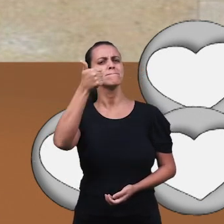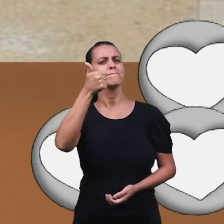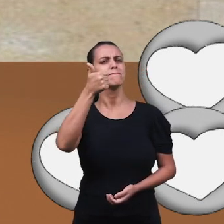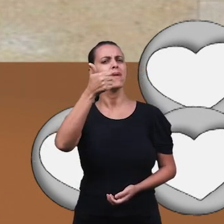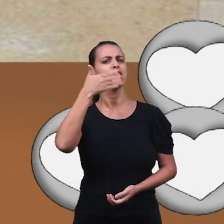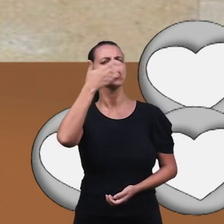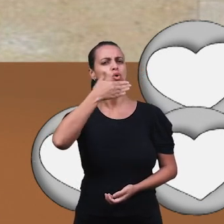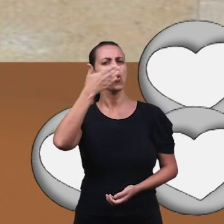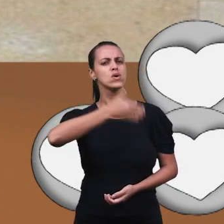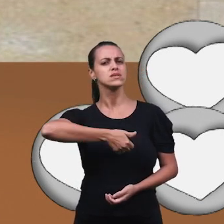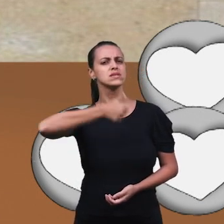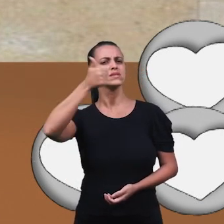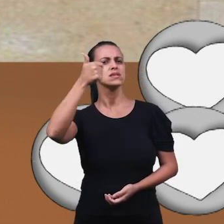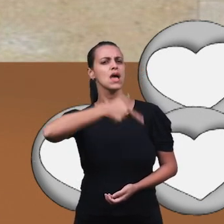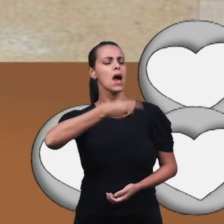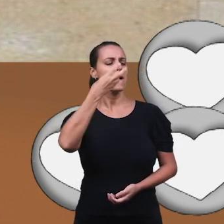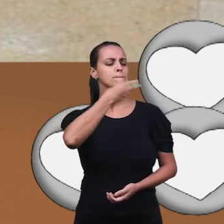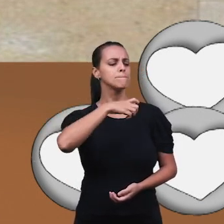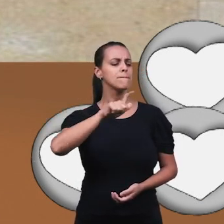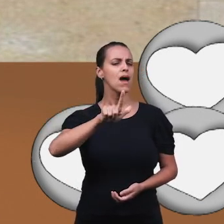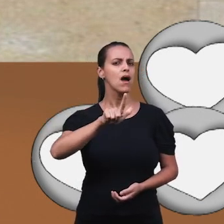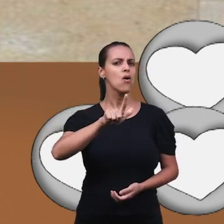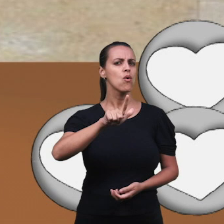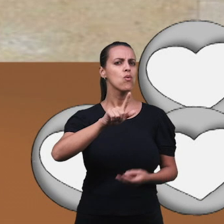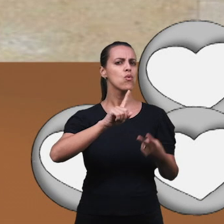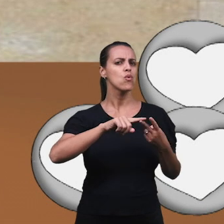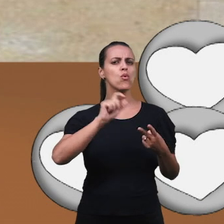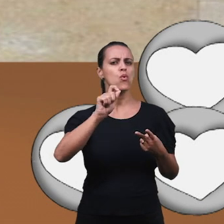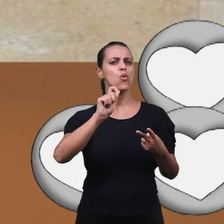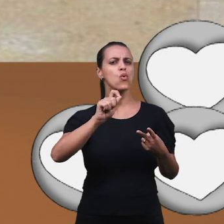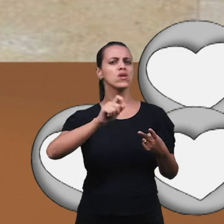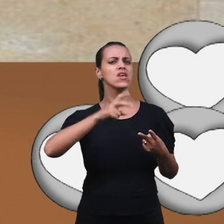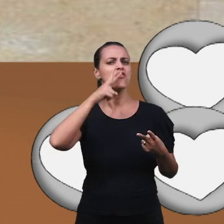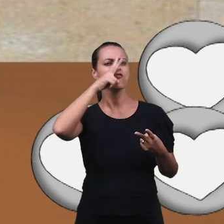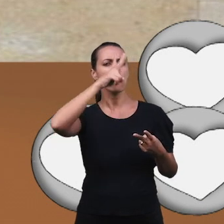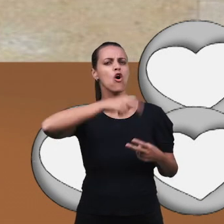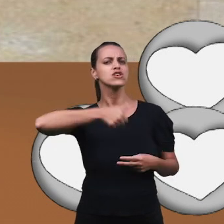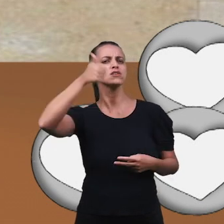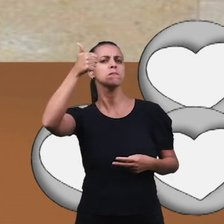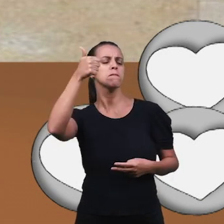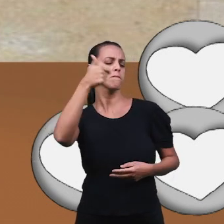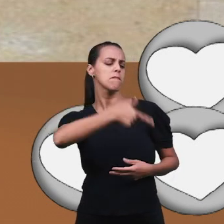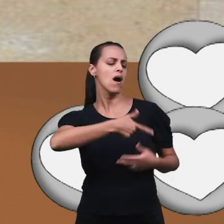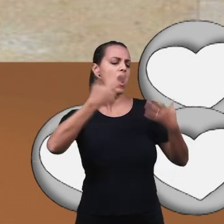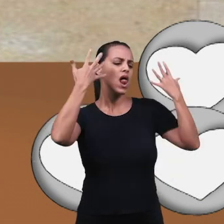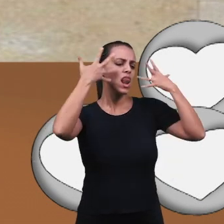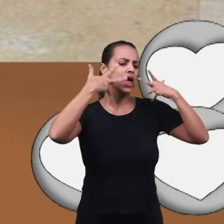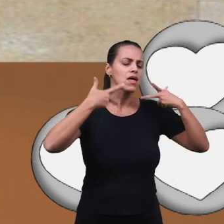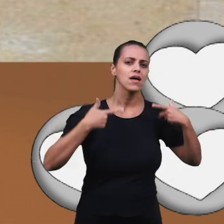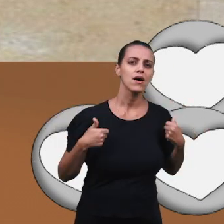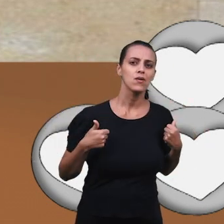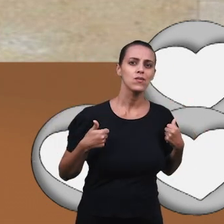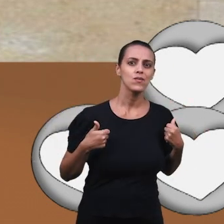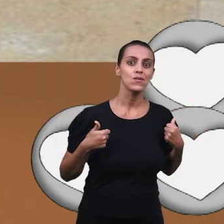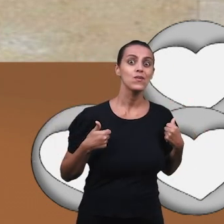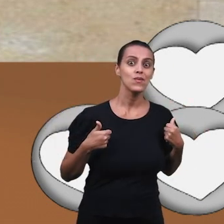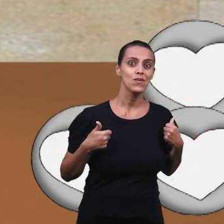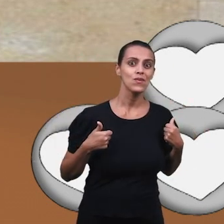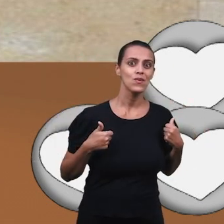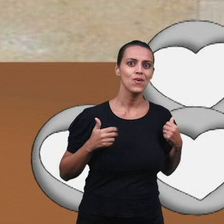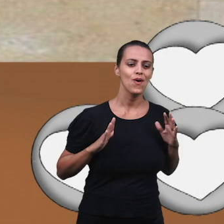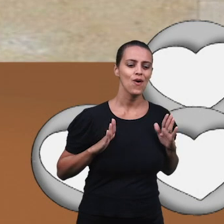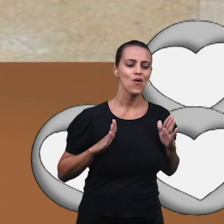plus douce que le miel et quelle chose a plus forte que le lion? Cette histoire